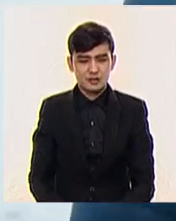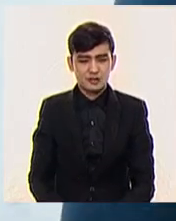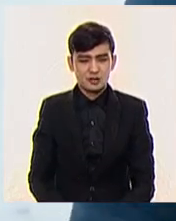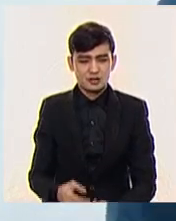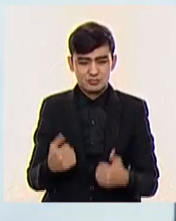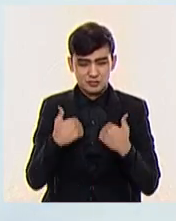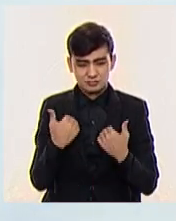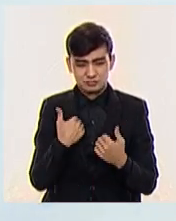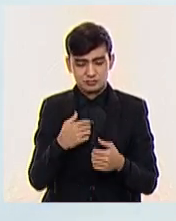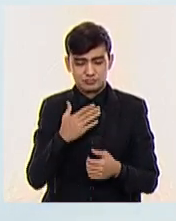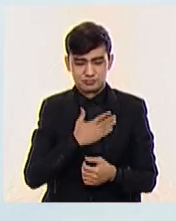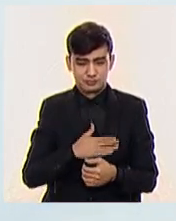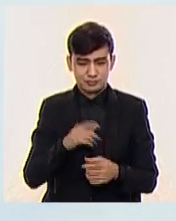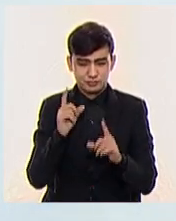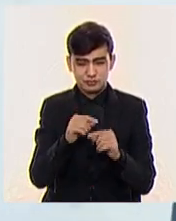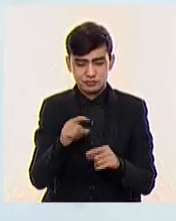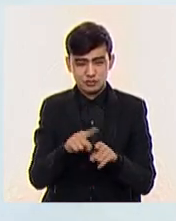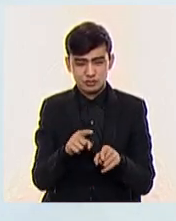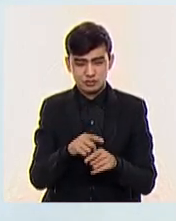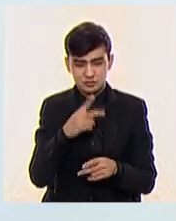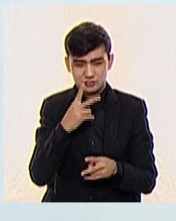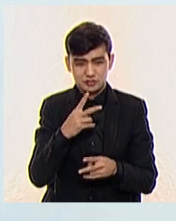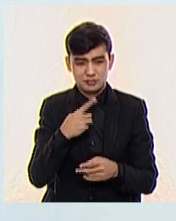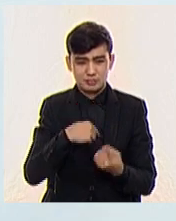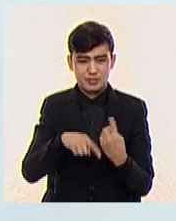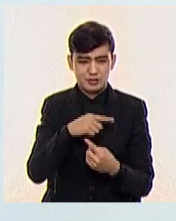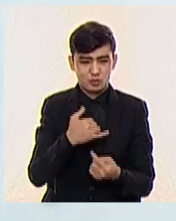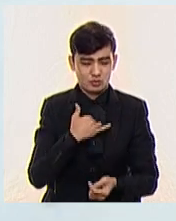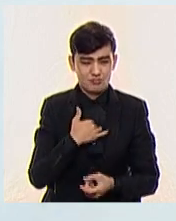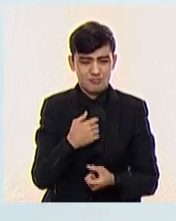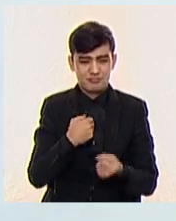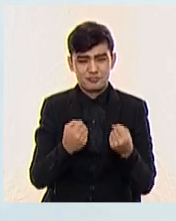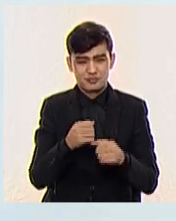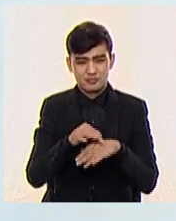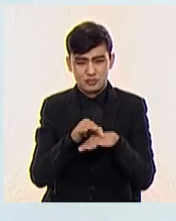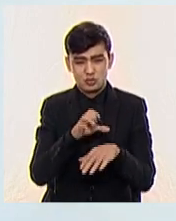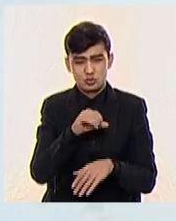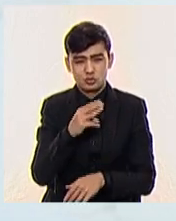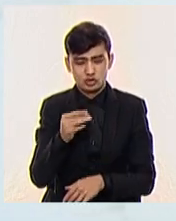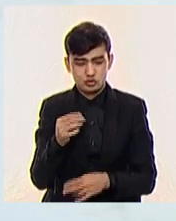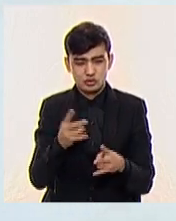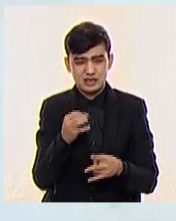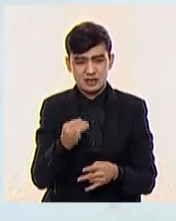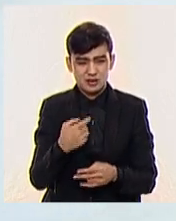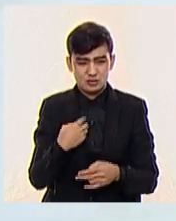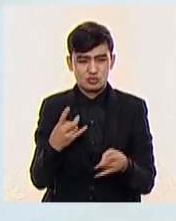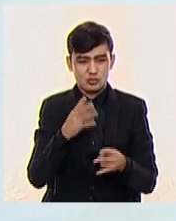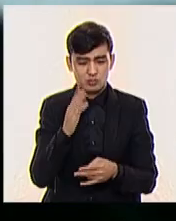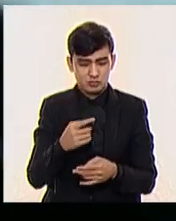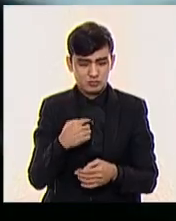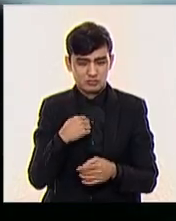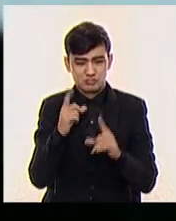аккуратнее проехать, потому что ехать нужно. Там бизнес у нас, доставка суши, поэтому приходится ехать в любом